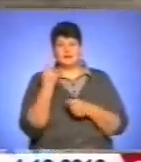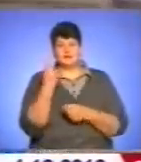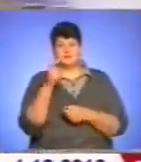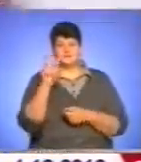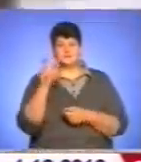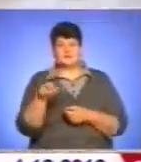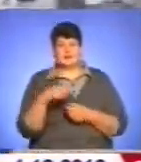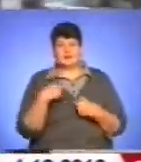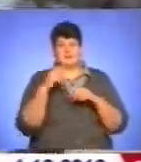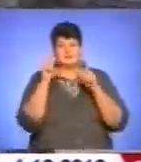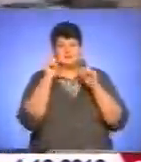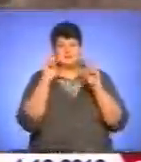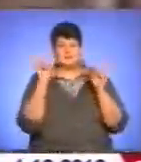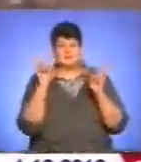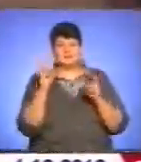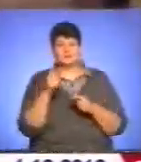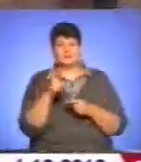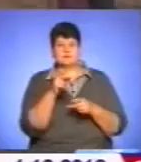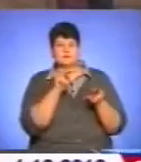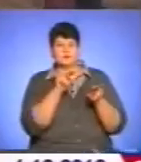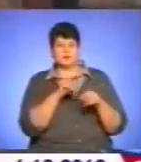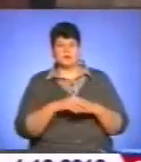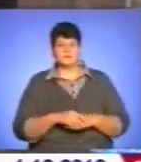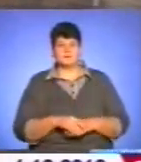не сподівався, що за ним спостерігають.